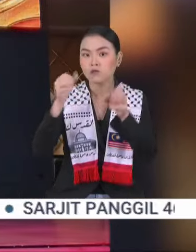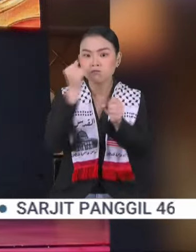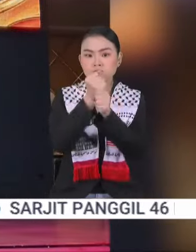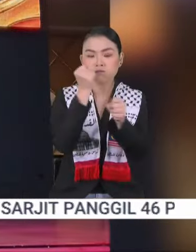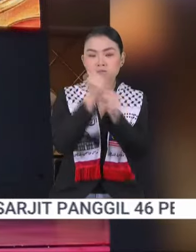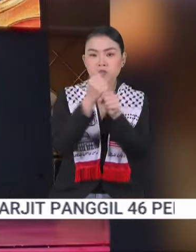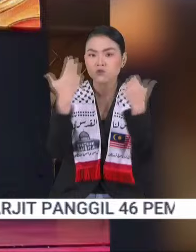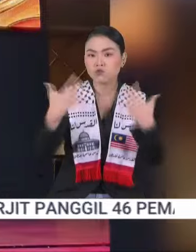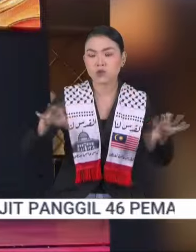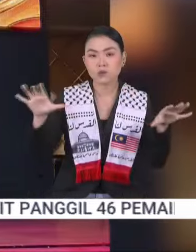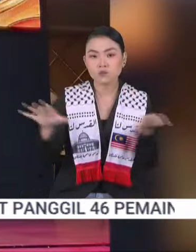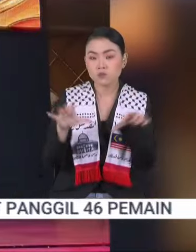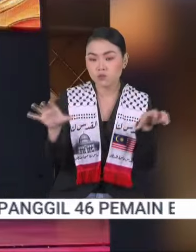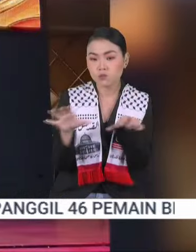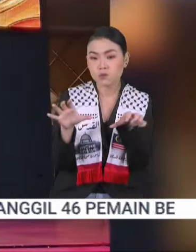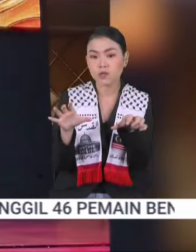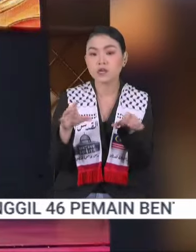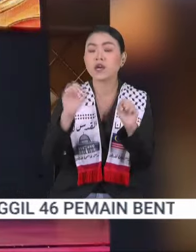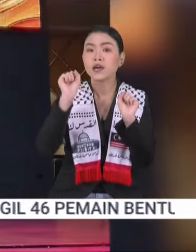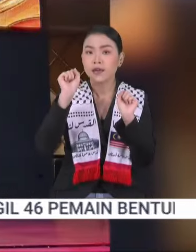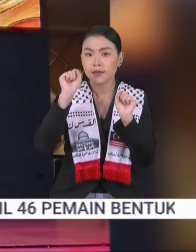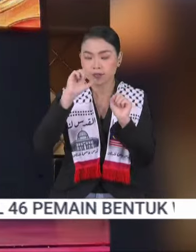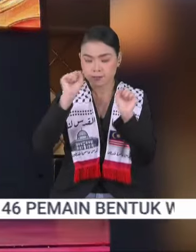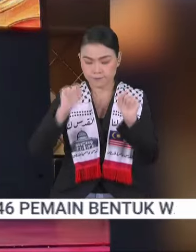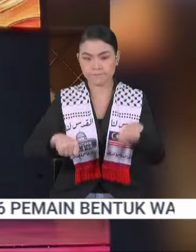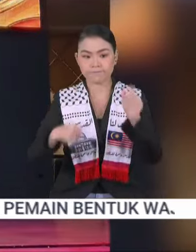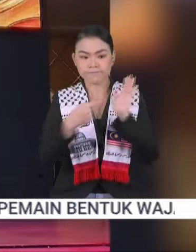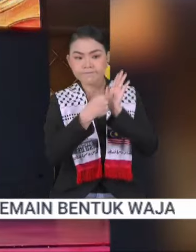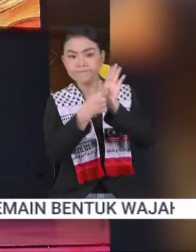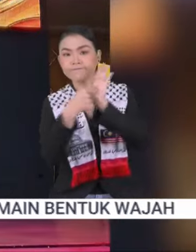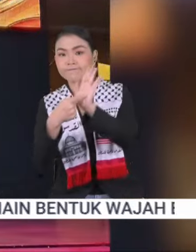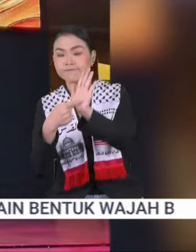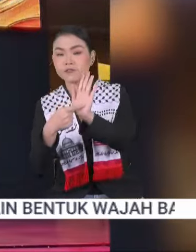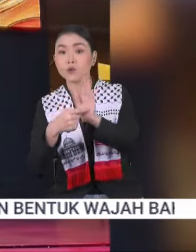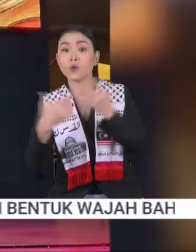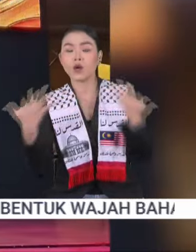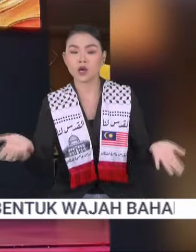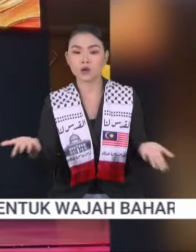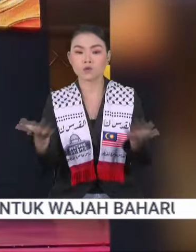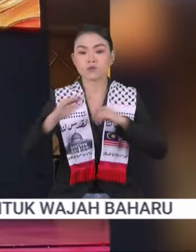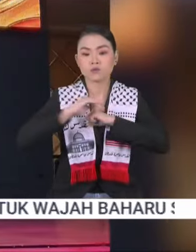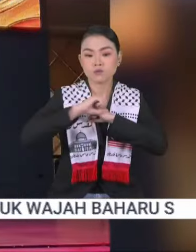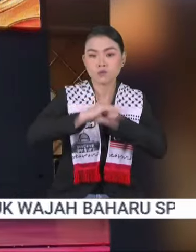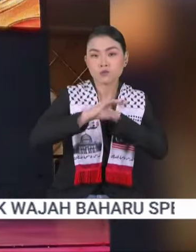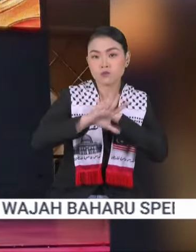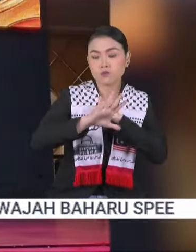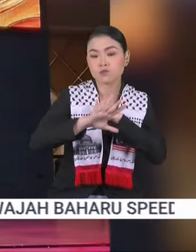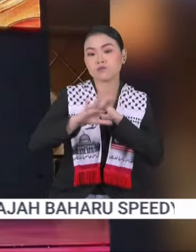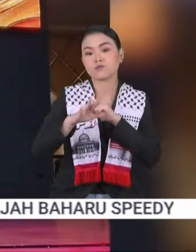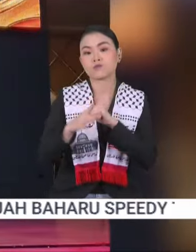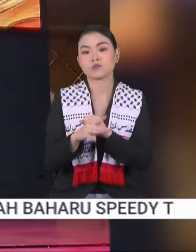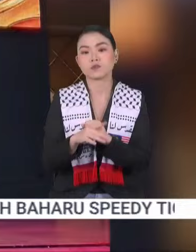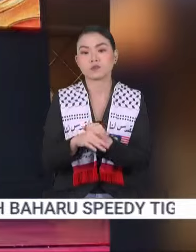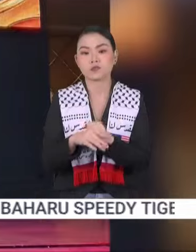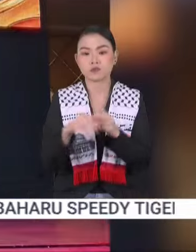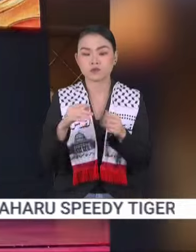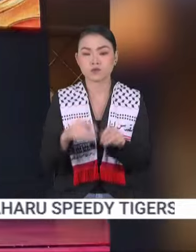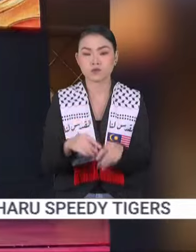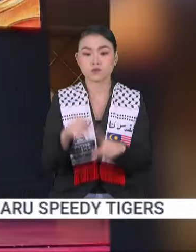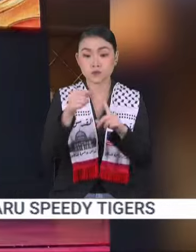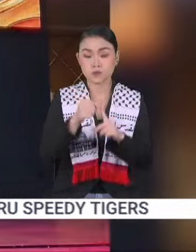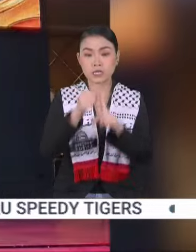oleh uniform dan boleh dijadikan model untuk mempromosikan keharmonian antara agama khususnya di